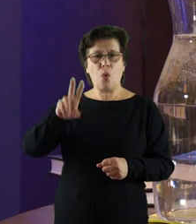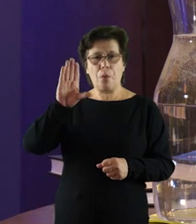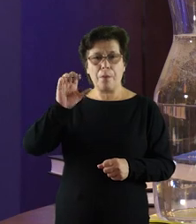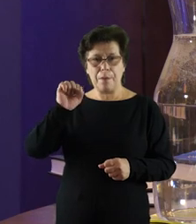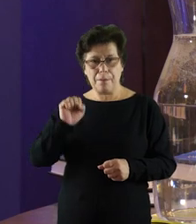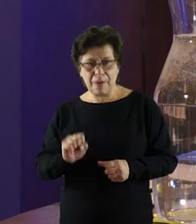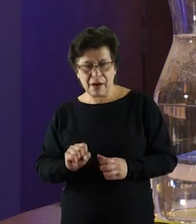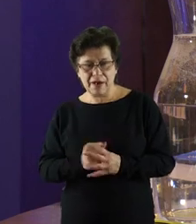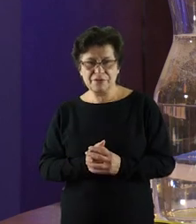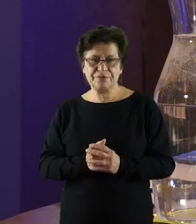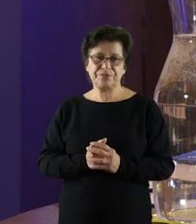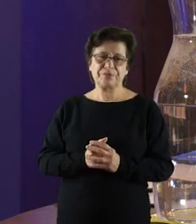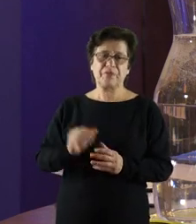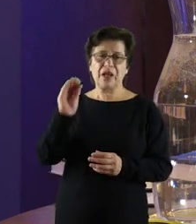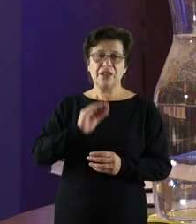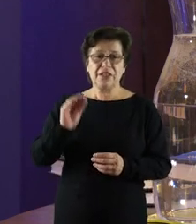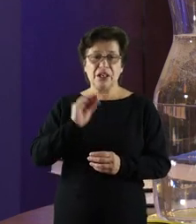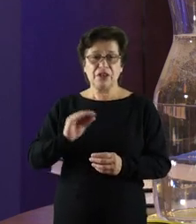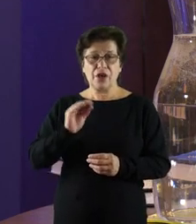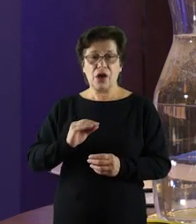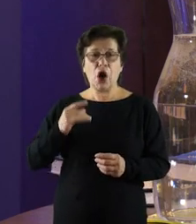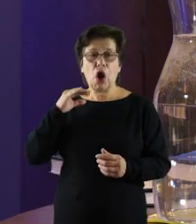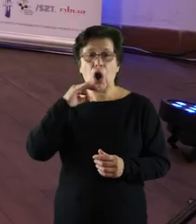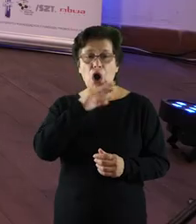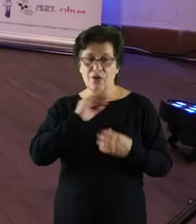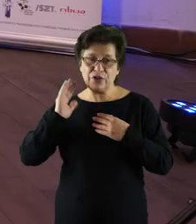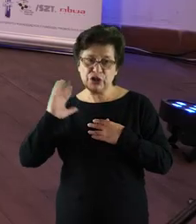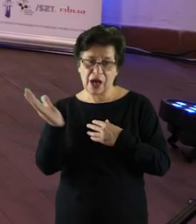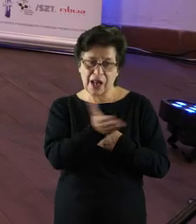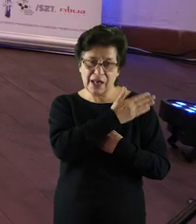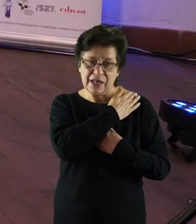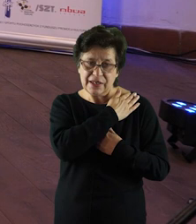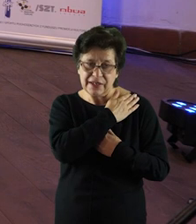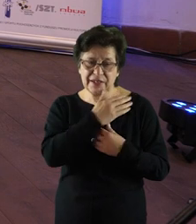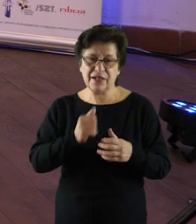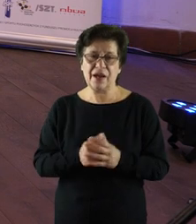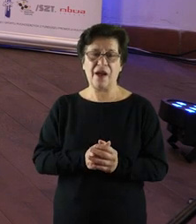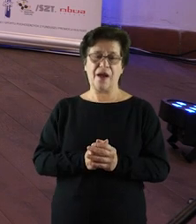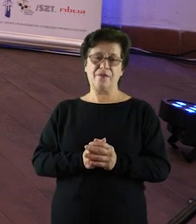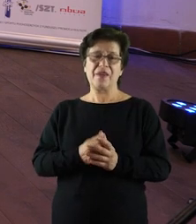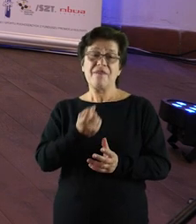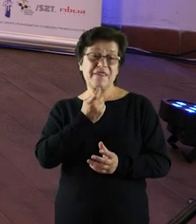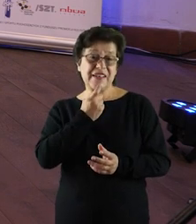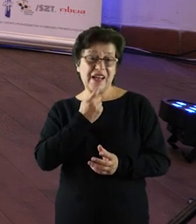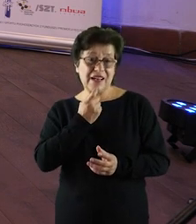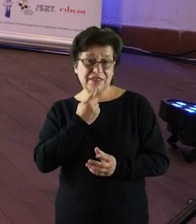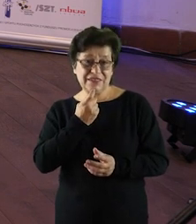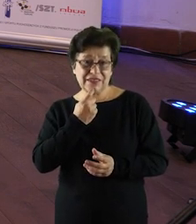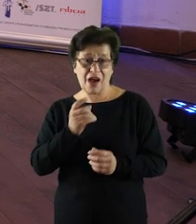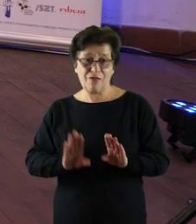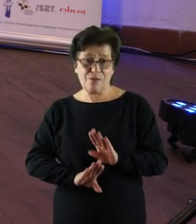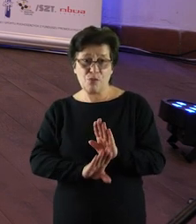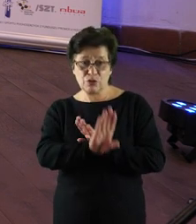siłę wyobraźni. Jest jeszcze Kolorowy szalik, również w Muzeum Kieleckim. Książka przyjazna